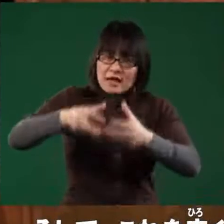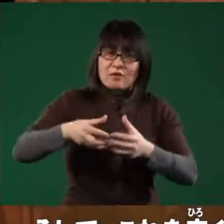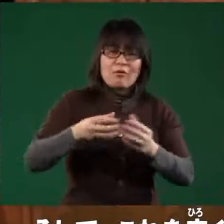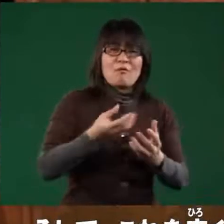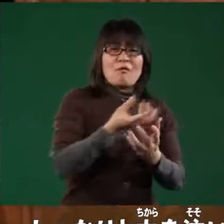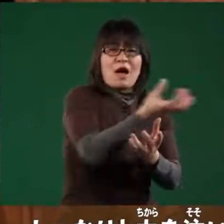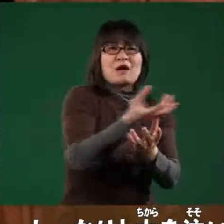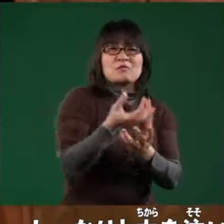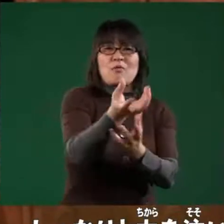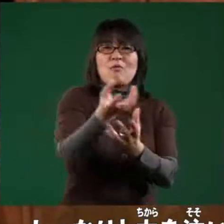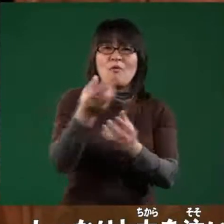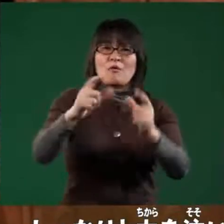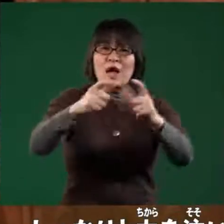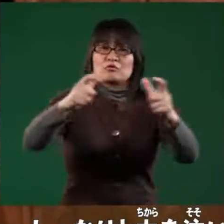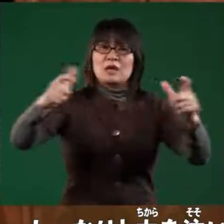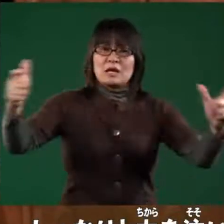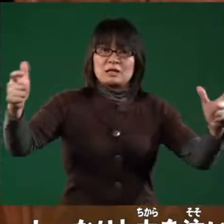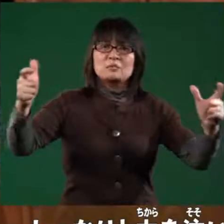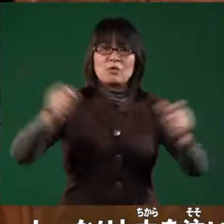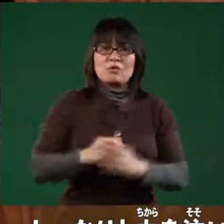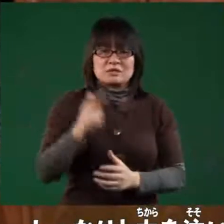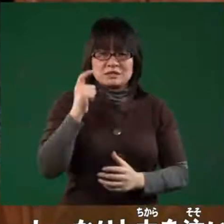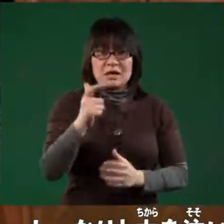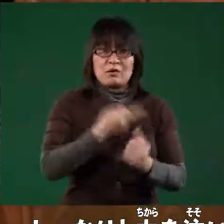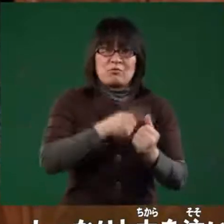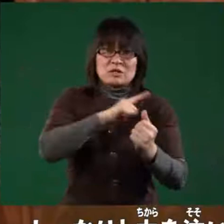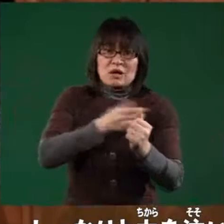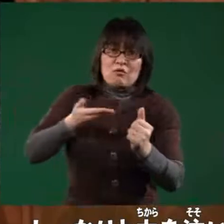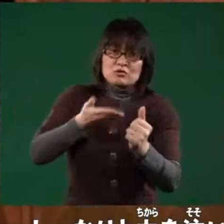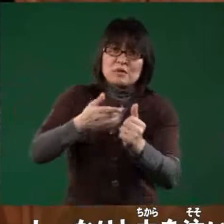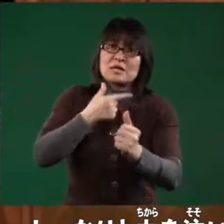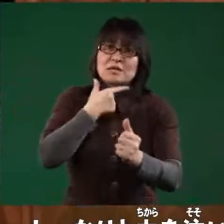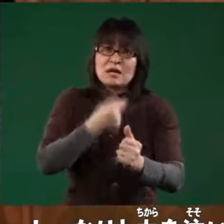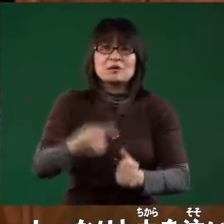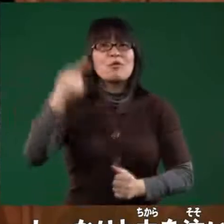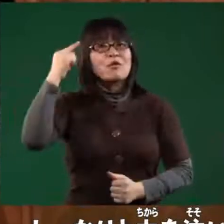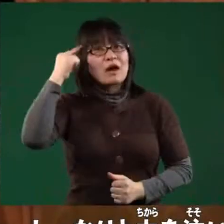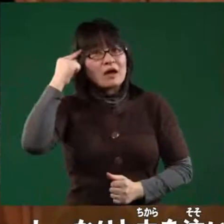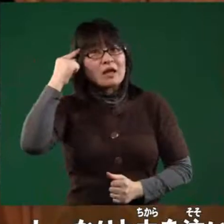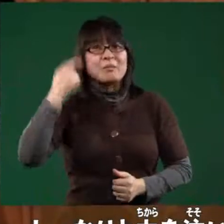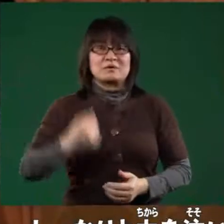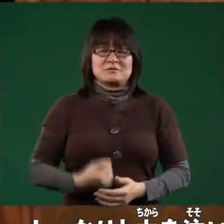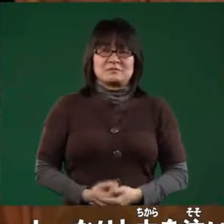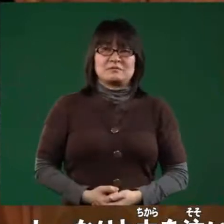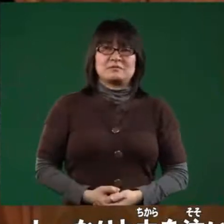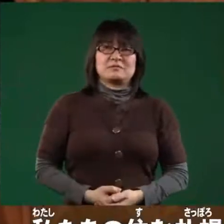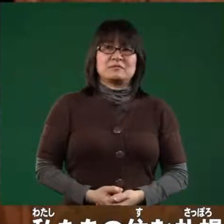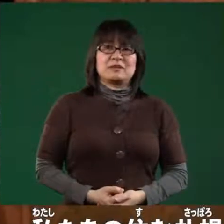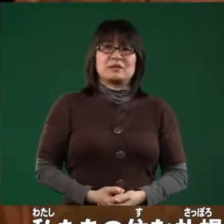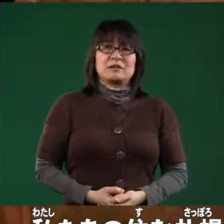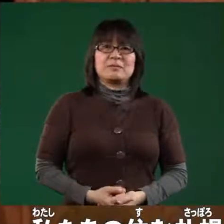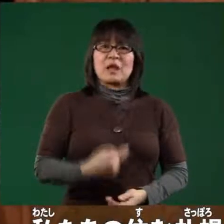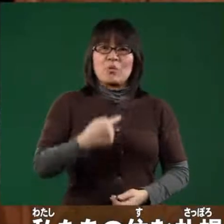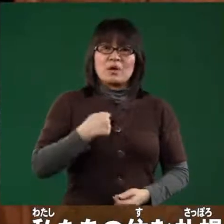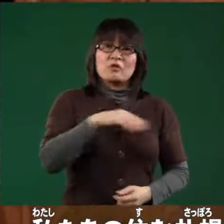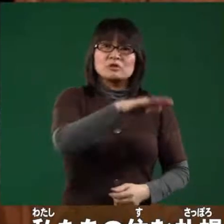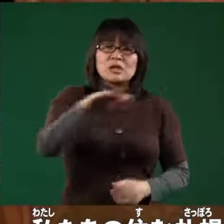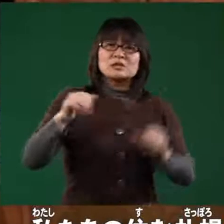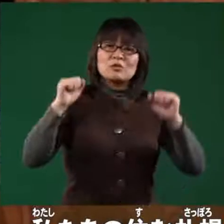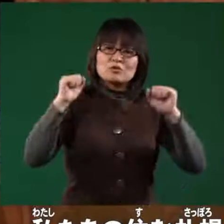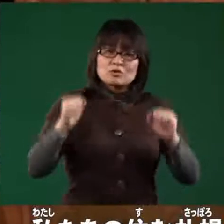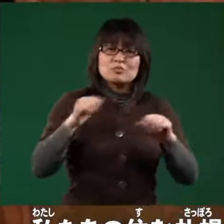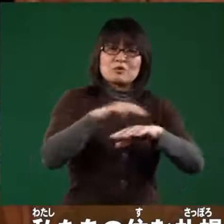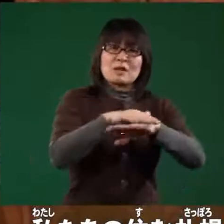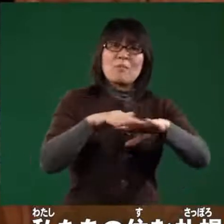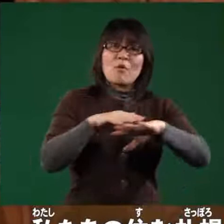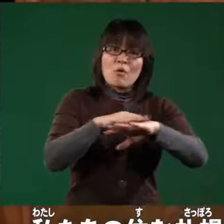大などにもしっかりと力を注いでまいりたいと考えているところであります。私たちの住む札幌